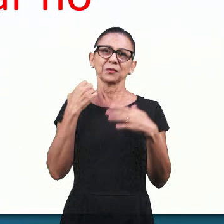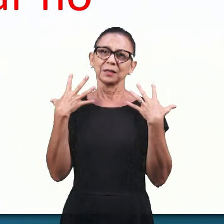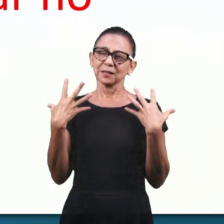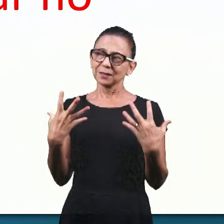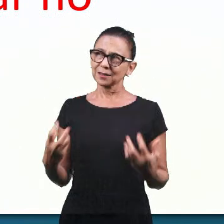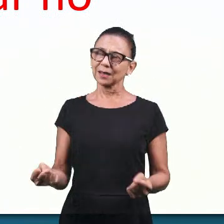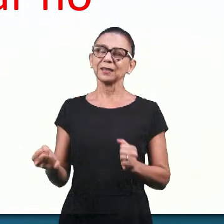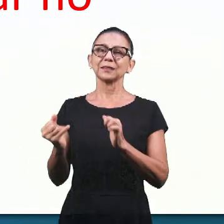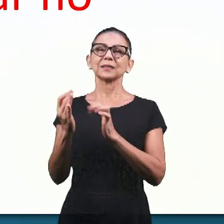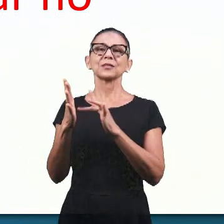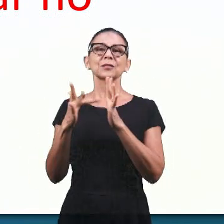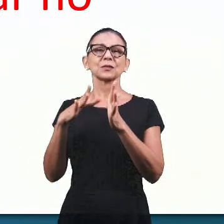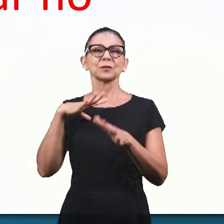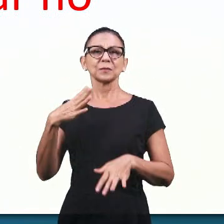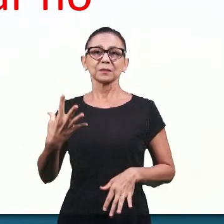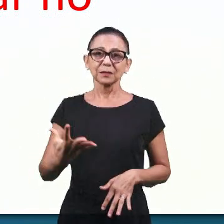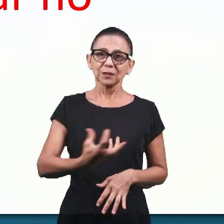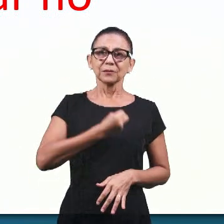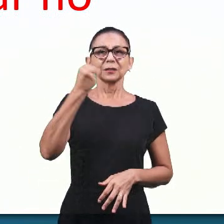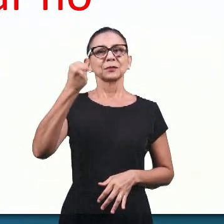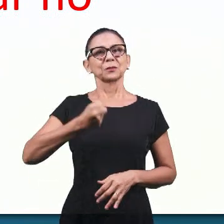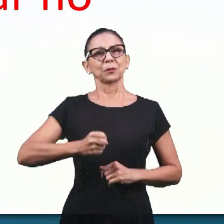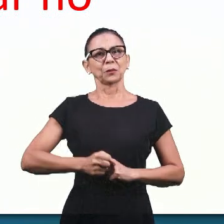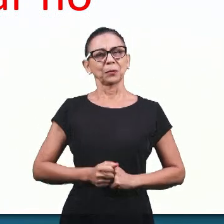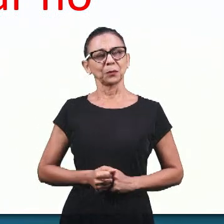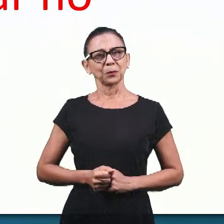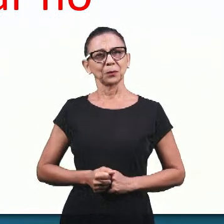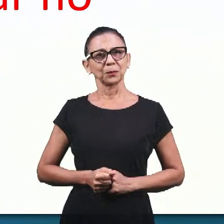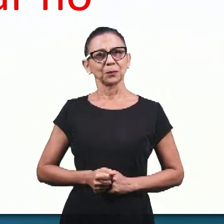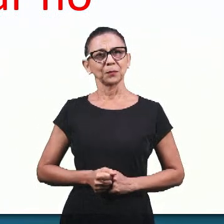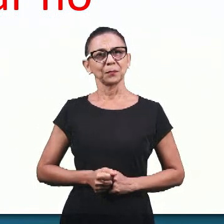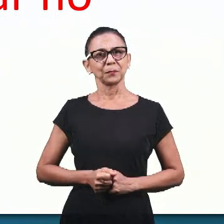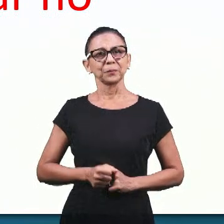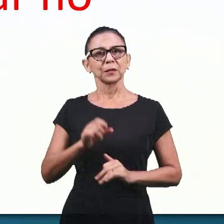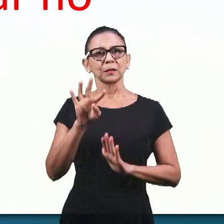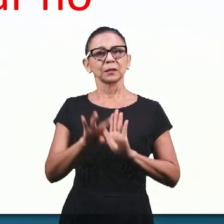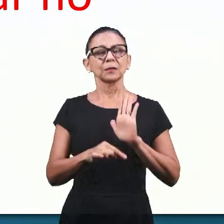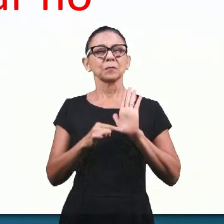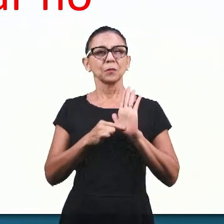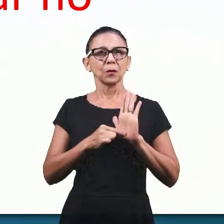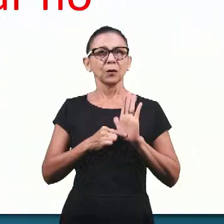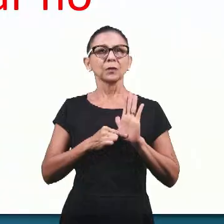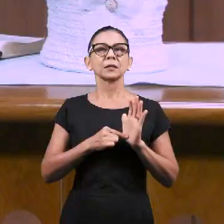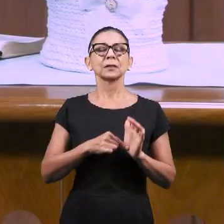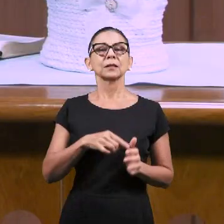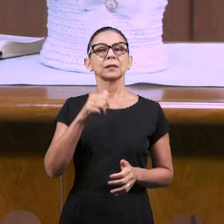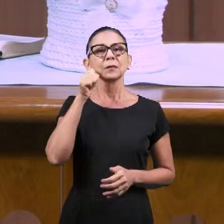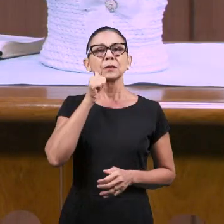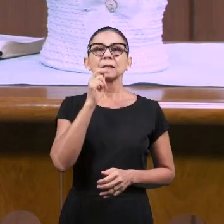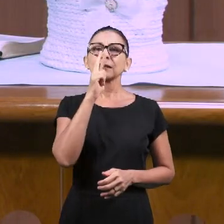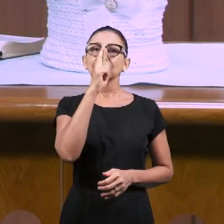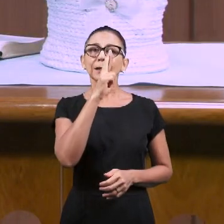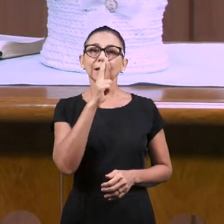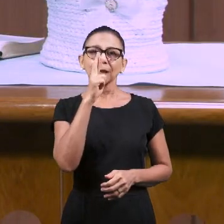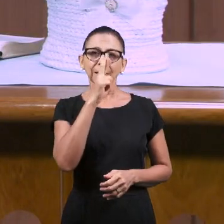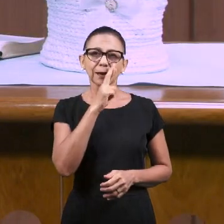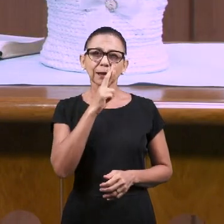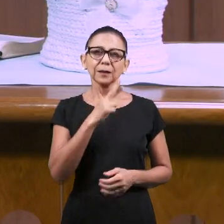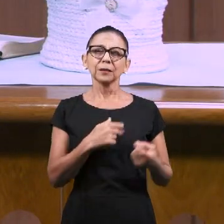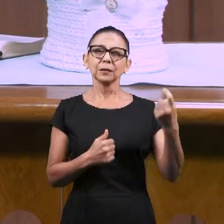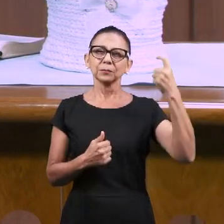moment du départ de l'Église. Rahab va être aussi